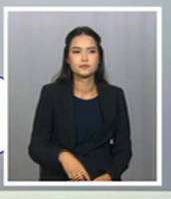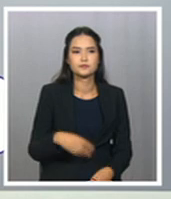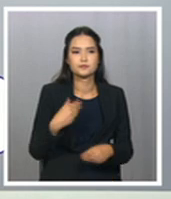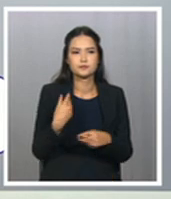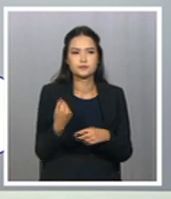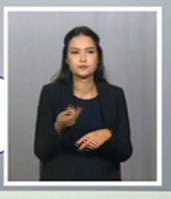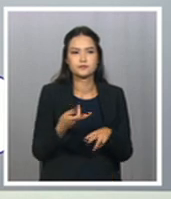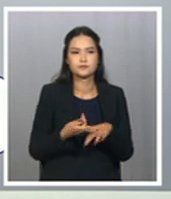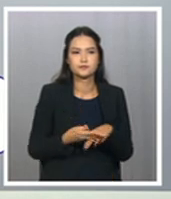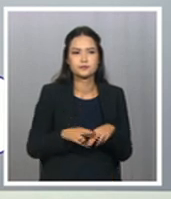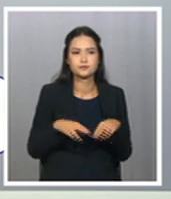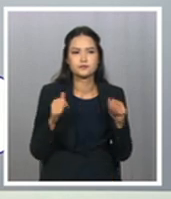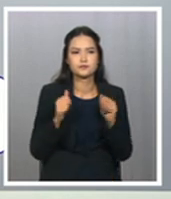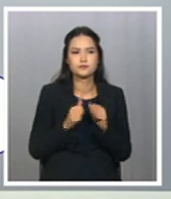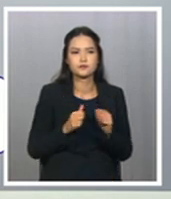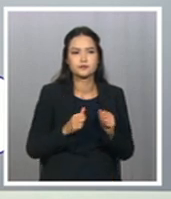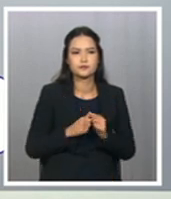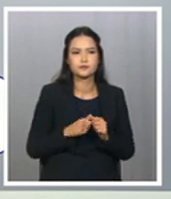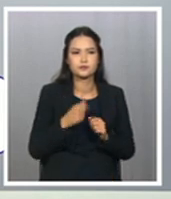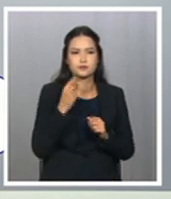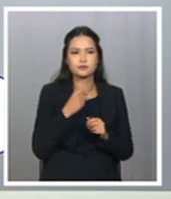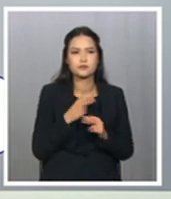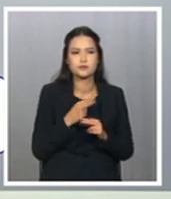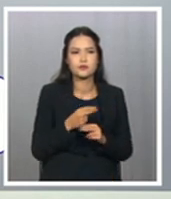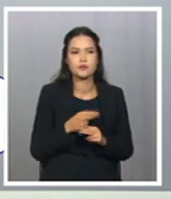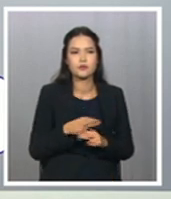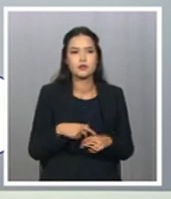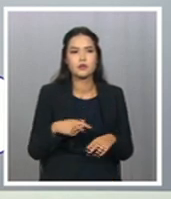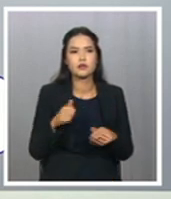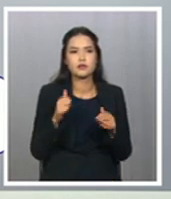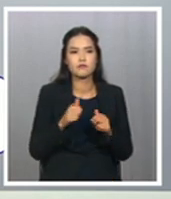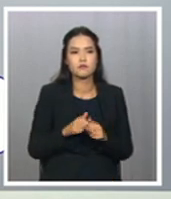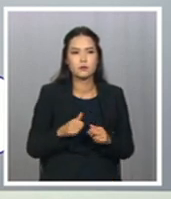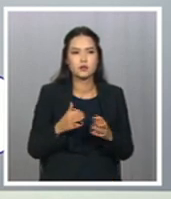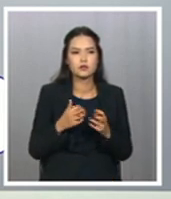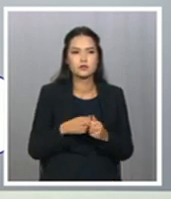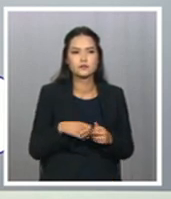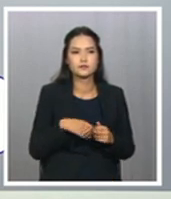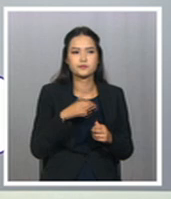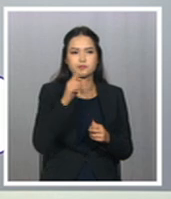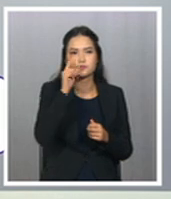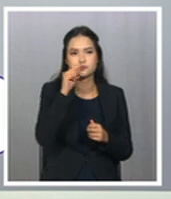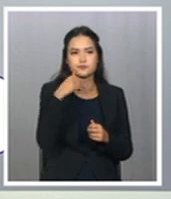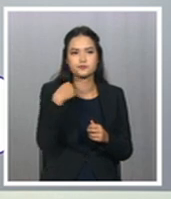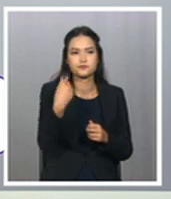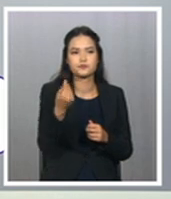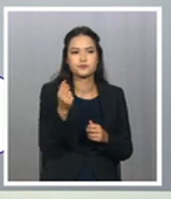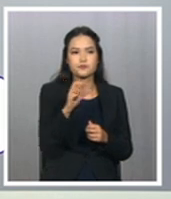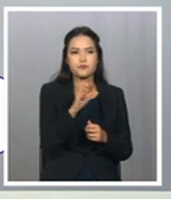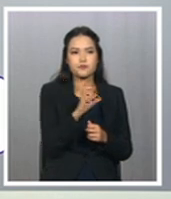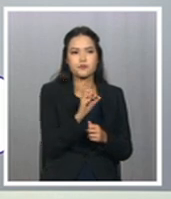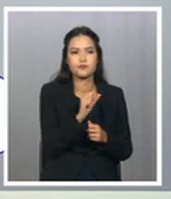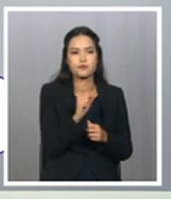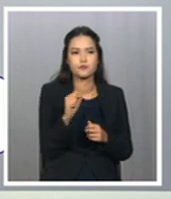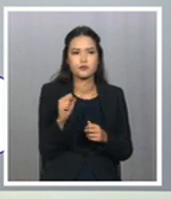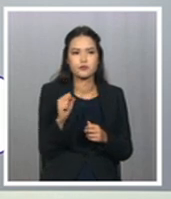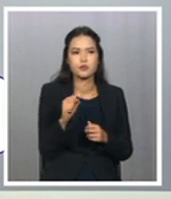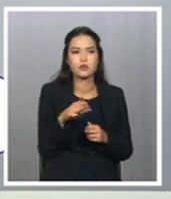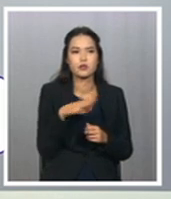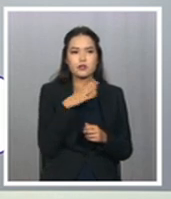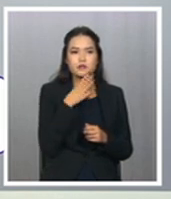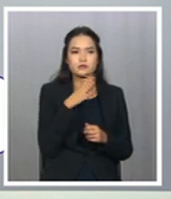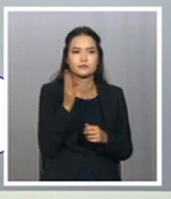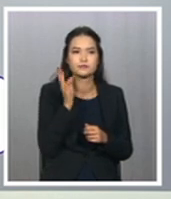енді пенне торна саламыз. Пенне торна салған кезде аталық гаметаларды жоғарғы бөлігіне, ал аналық